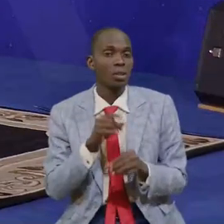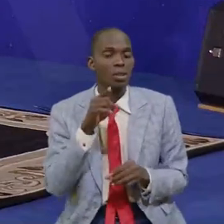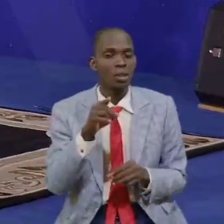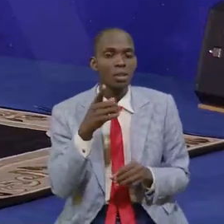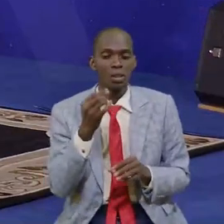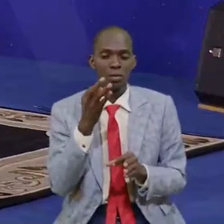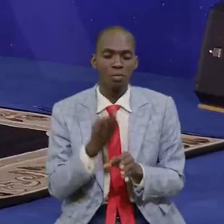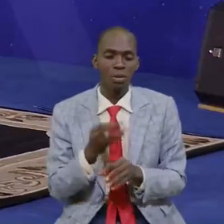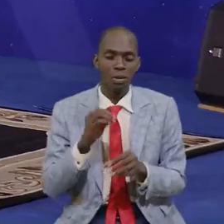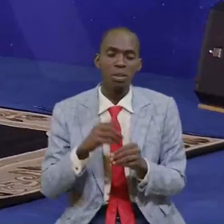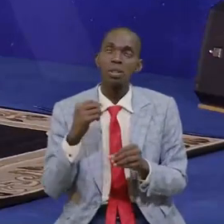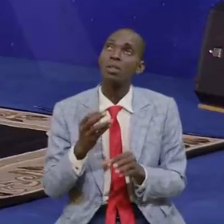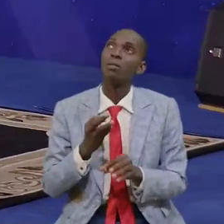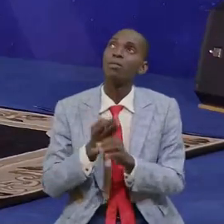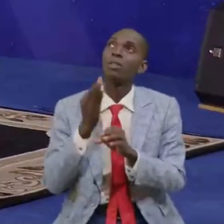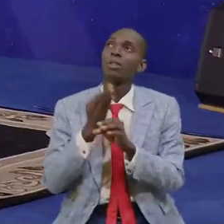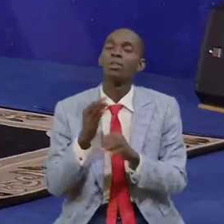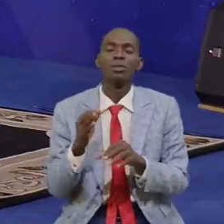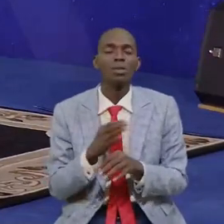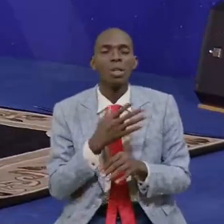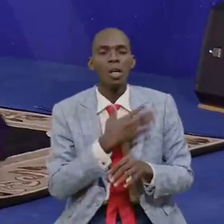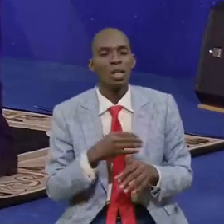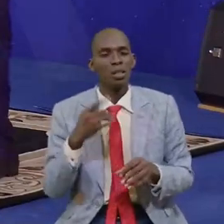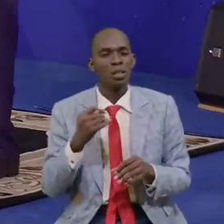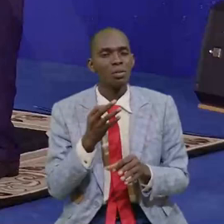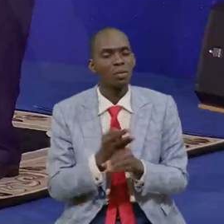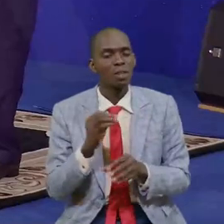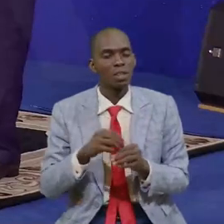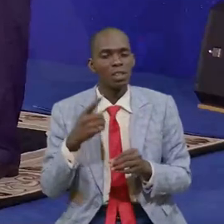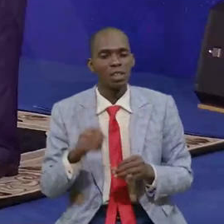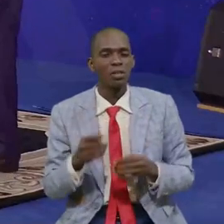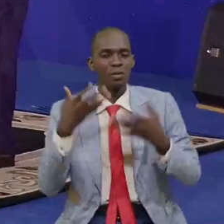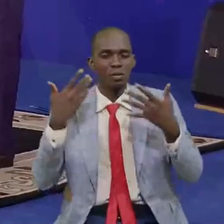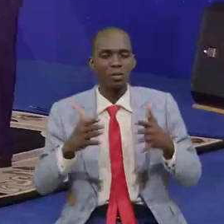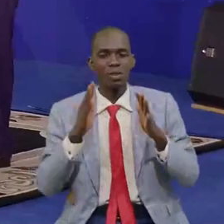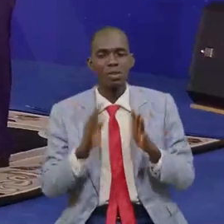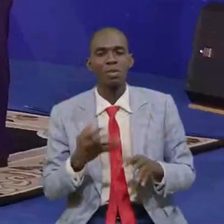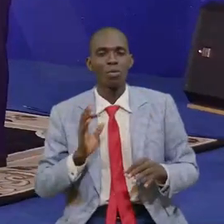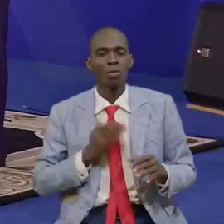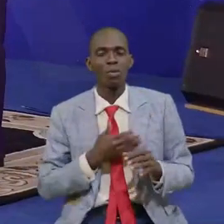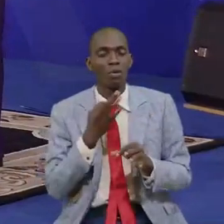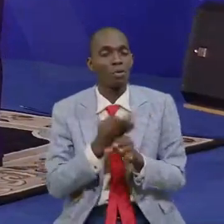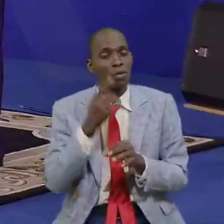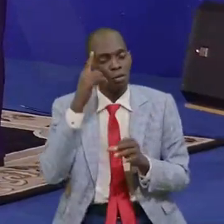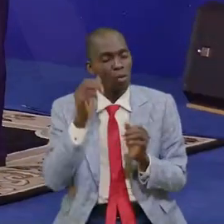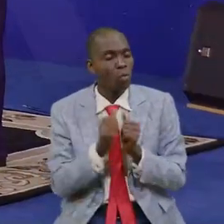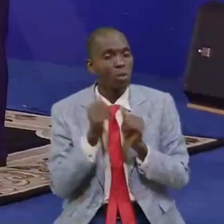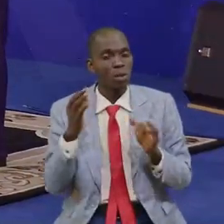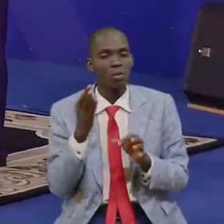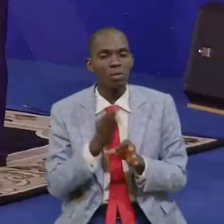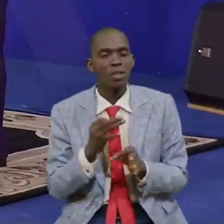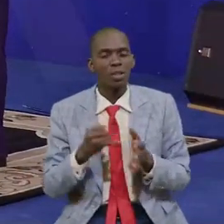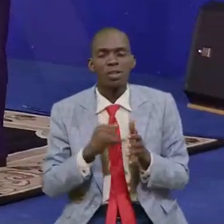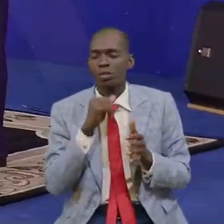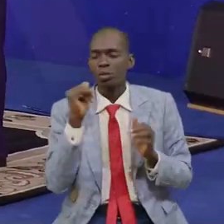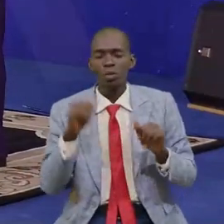aux fidèles, la foi aux consommateurs de notre foi. Sans la foi, il est impossible de lui être agréable. Car il faut que celui qui s'approche